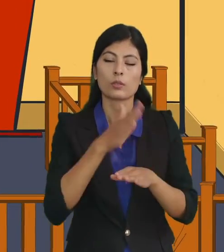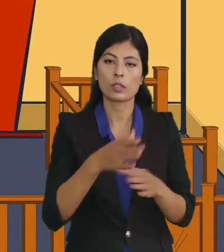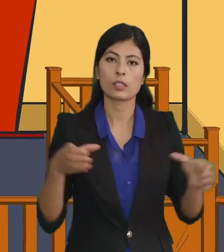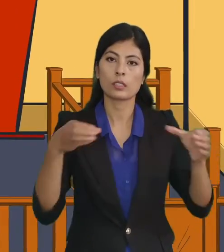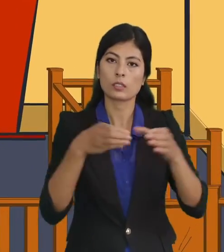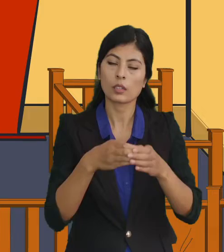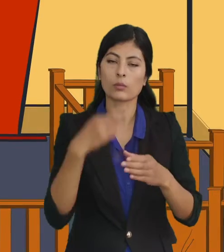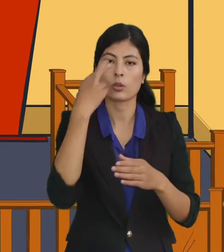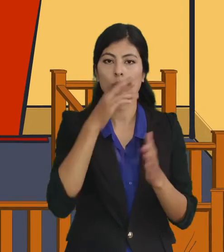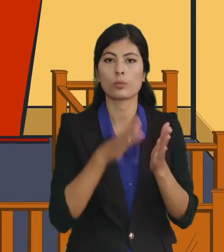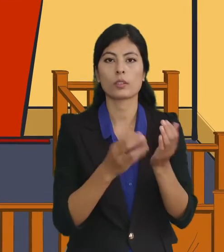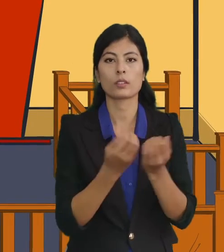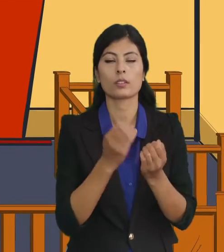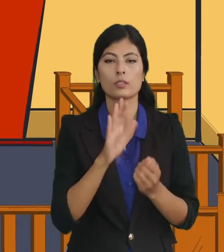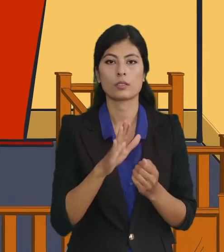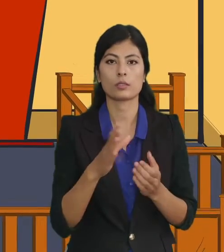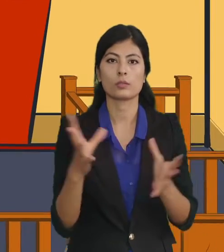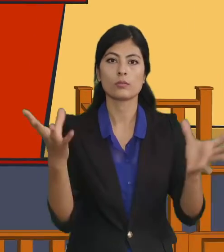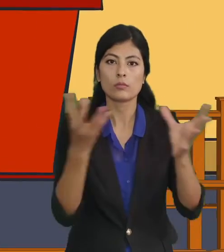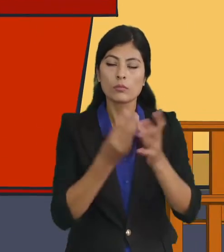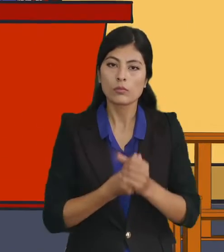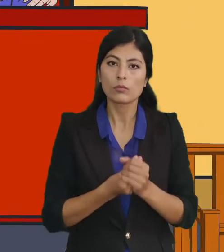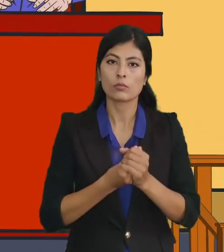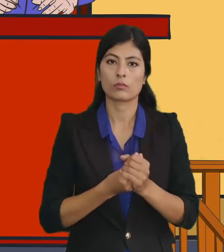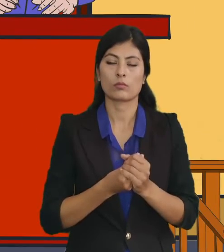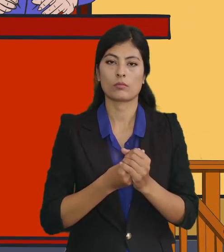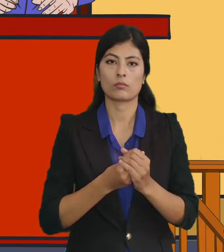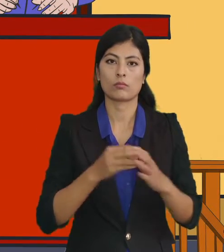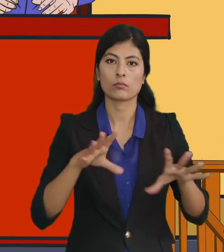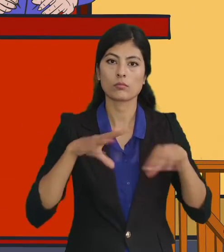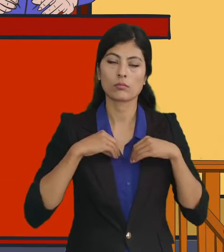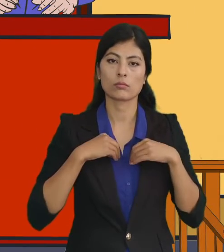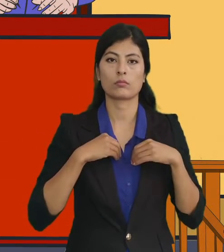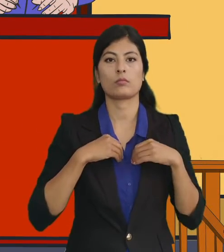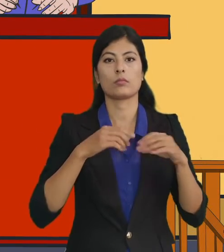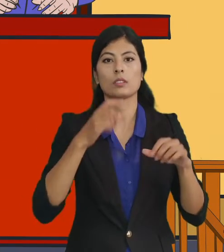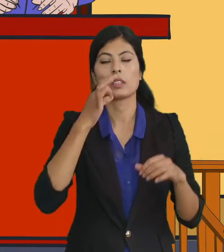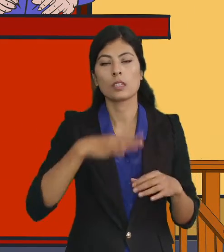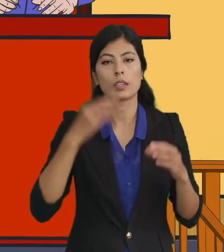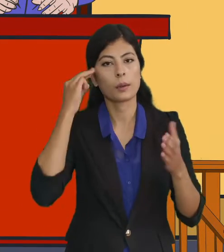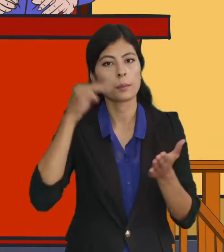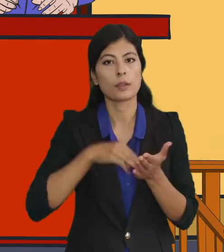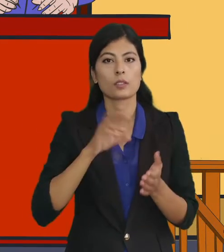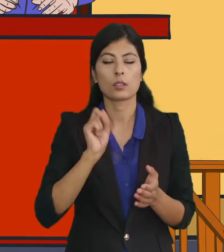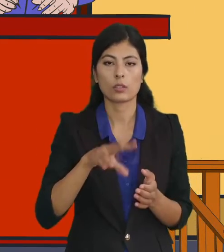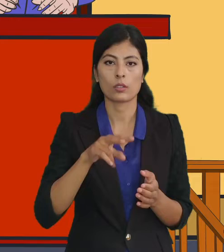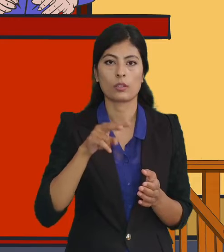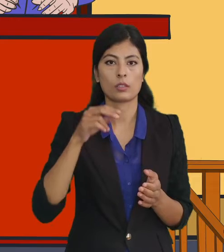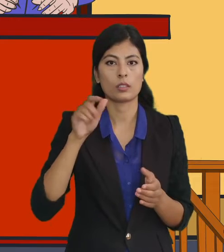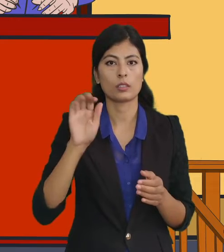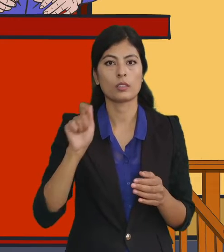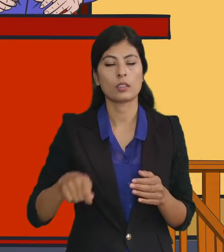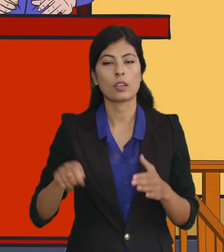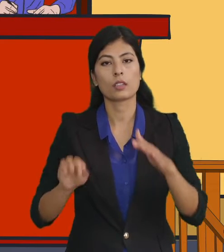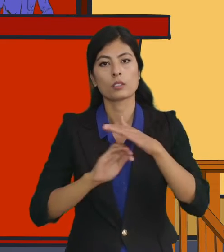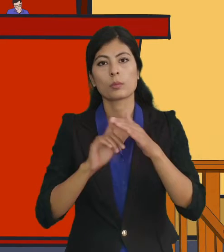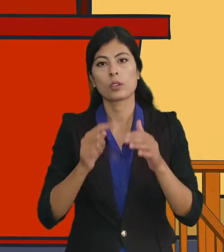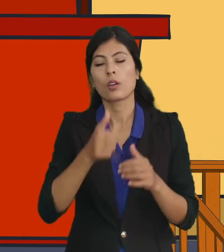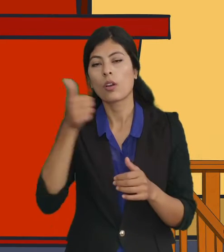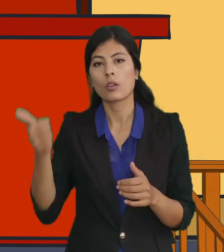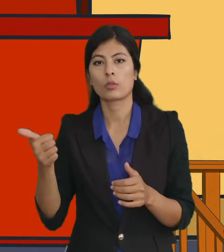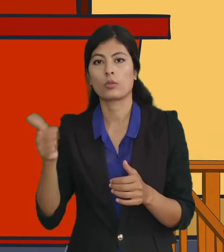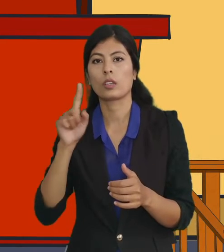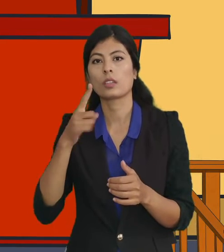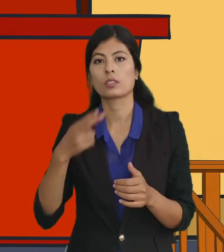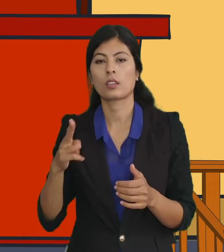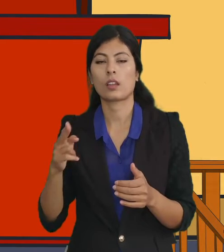बहुमत के राय न्यायिक समिति के निर्णय मानल जाइया। लेकिन न्यायिक समिति के संयोजक आ दोसर एगोटे सदस्य के